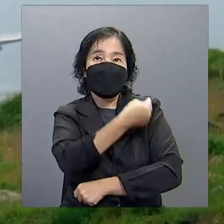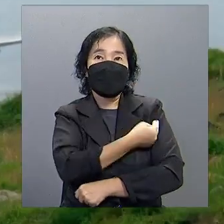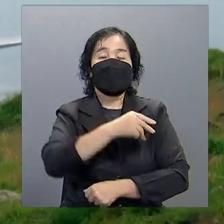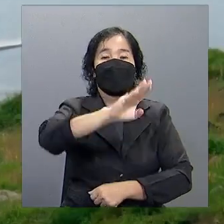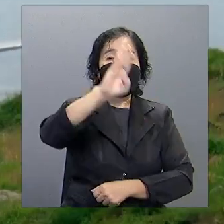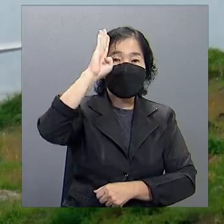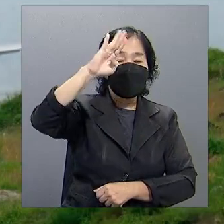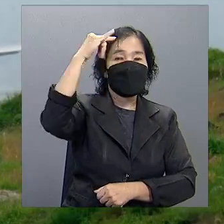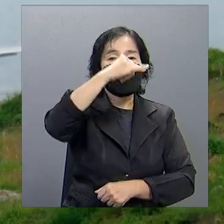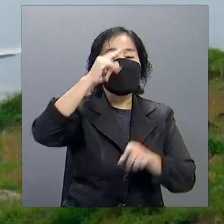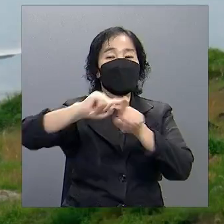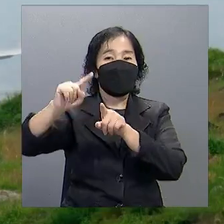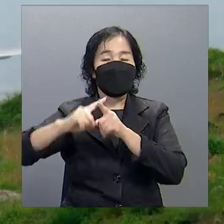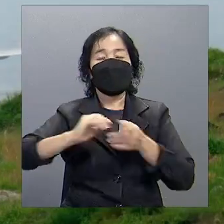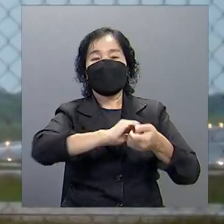ารมา